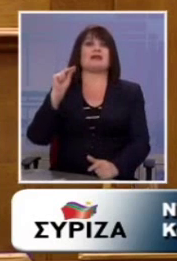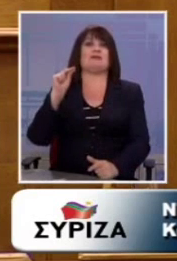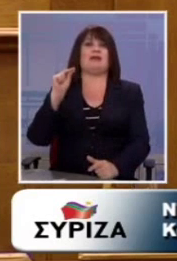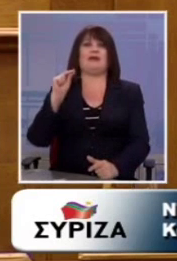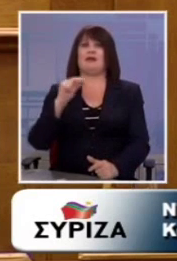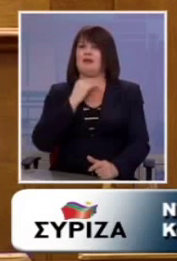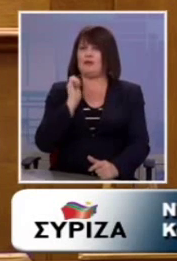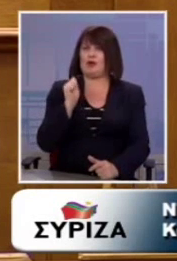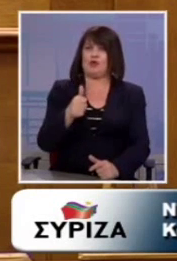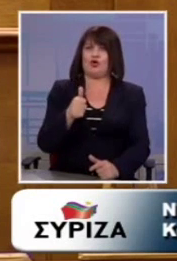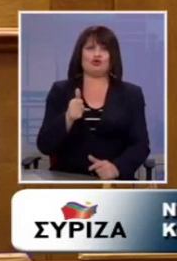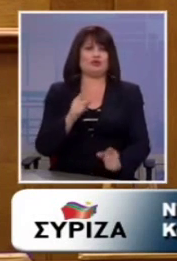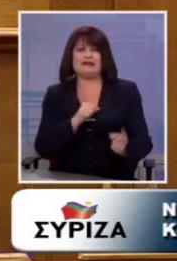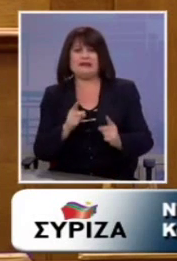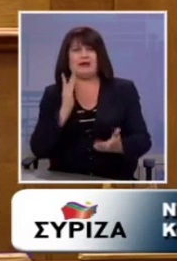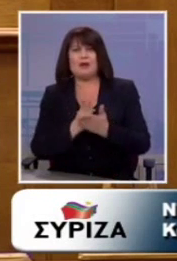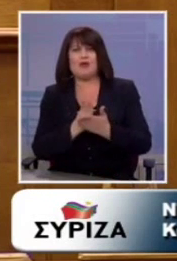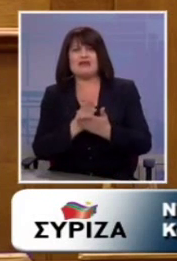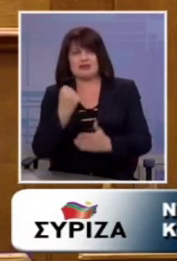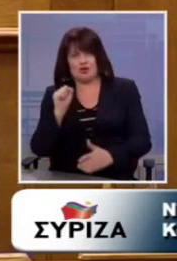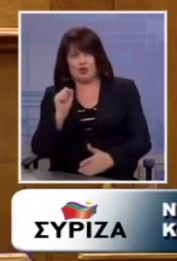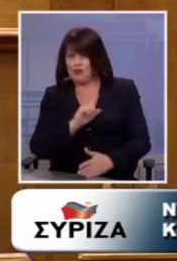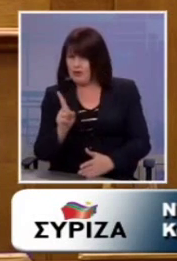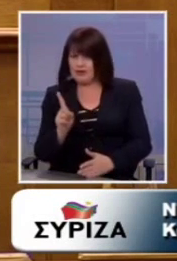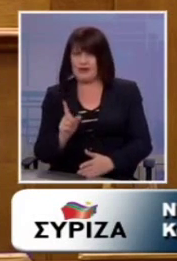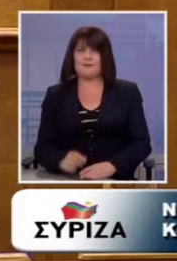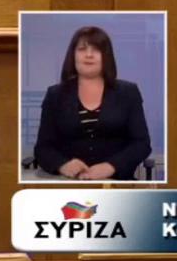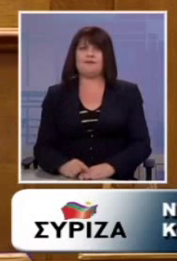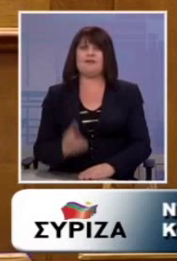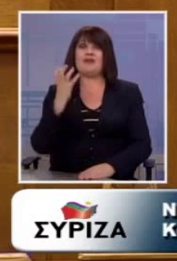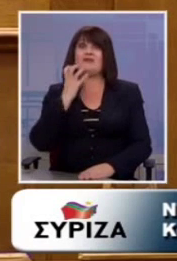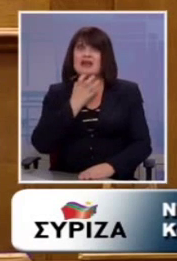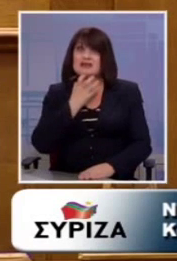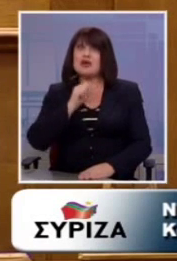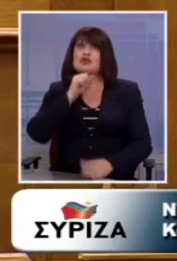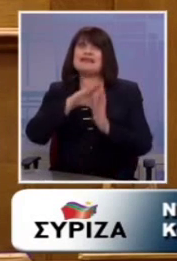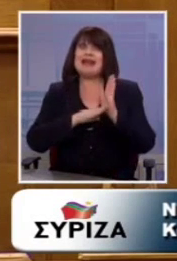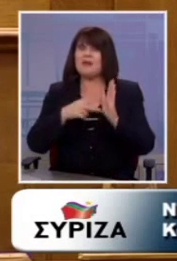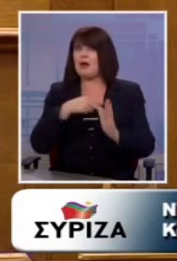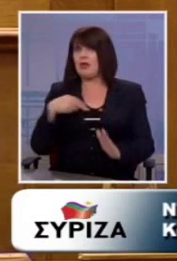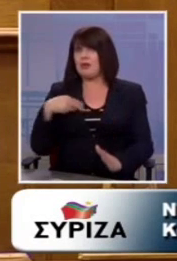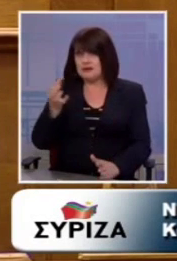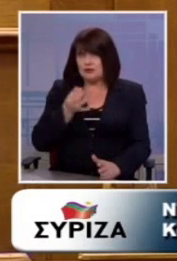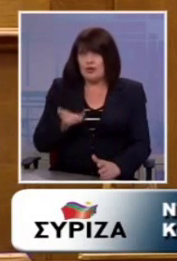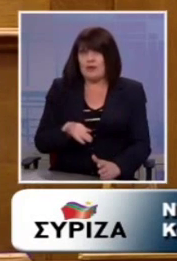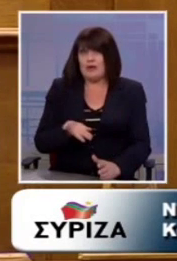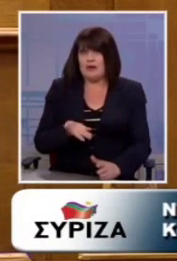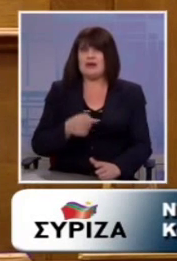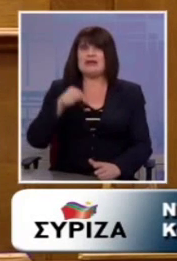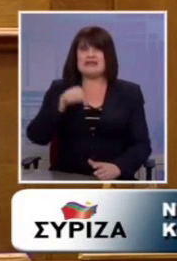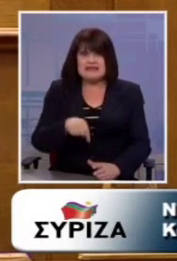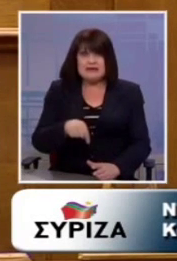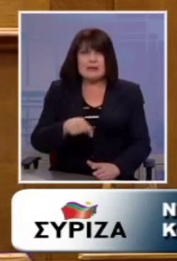περιθώρια διακριτικής ευχέρειας και άρα διαφωνίας. Τα ΔΕΕΦΗ ο συνταγματολόγος κύριος Βεντζέλος. Σήμερα η